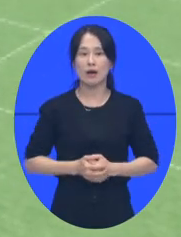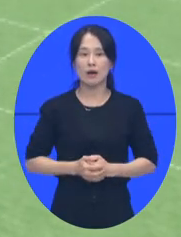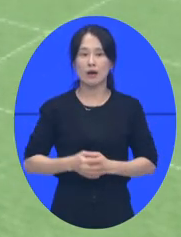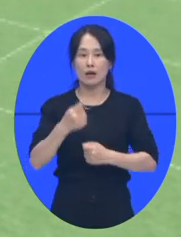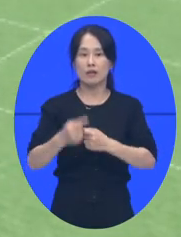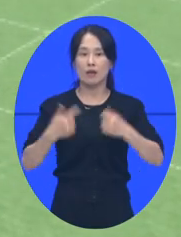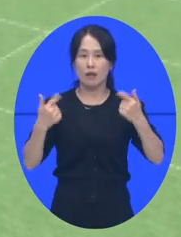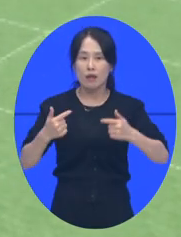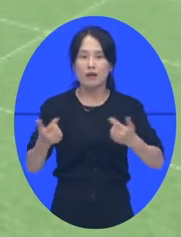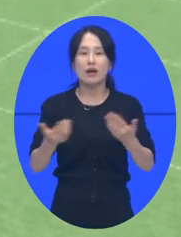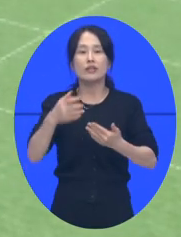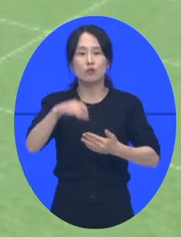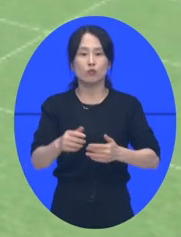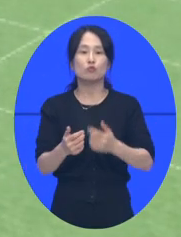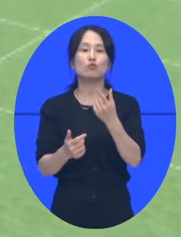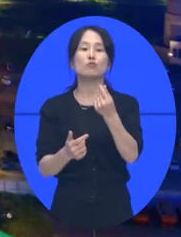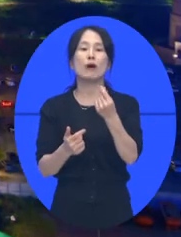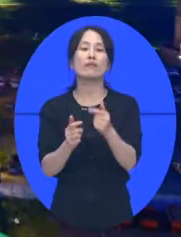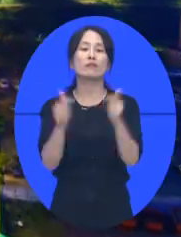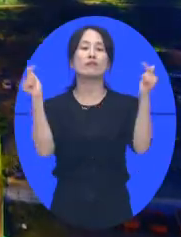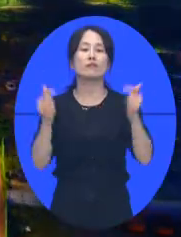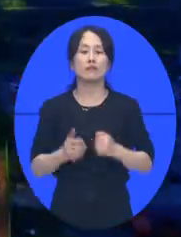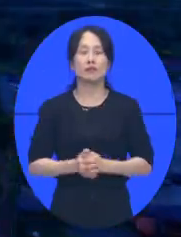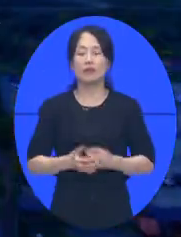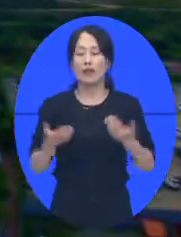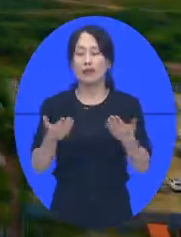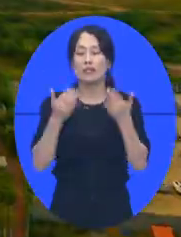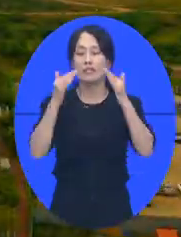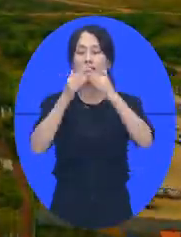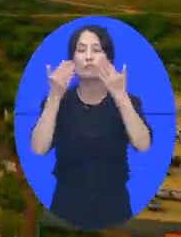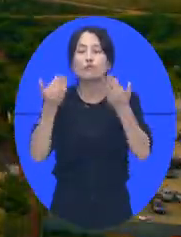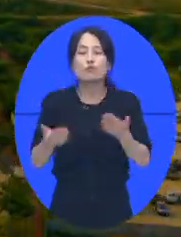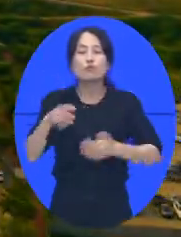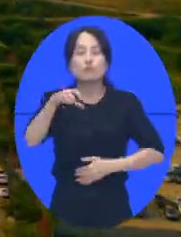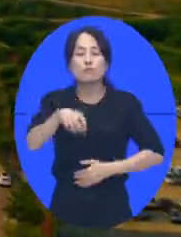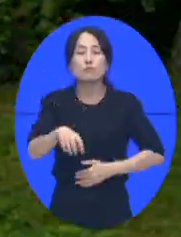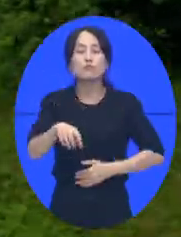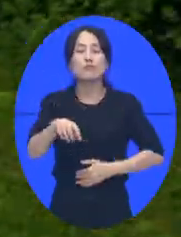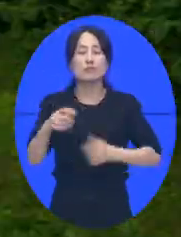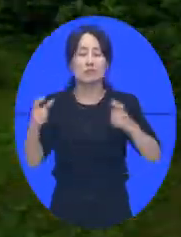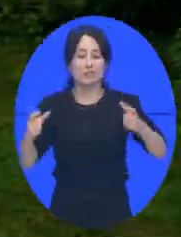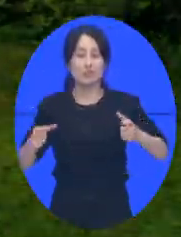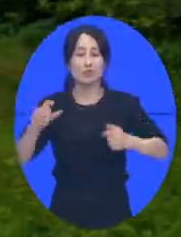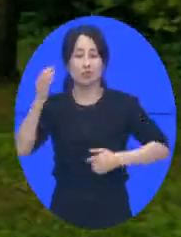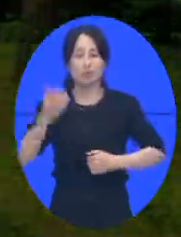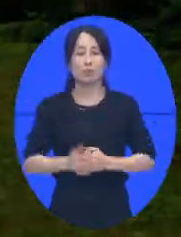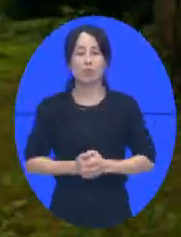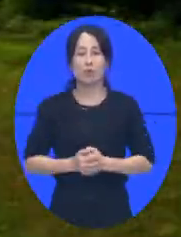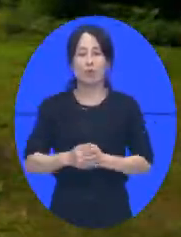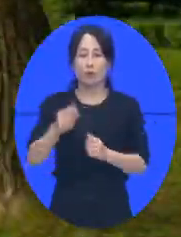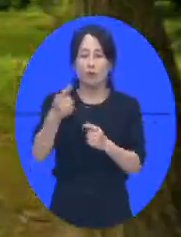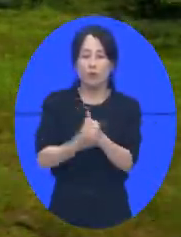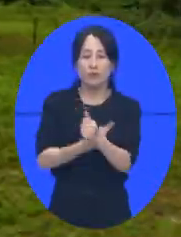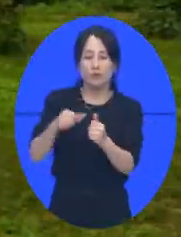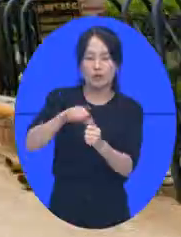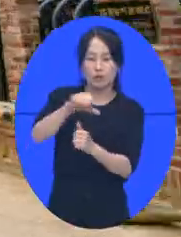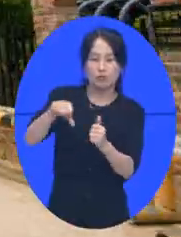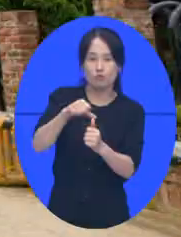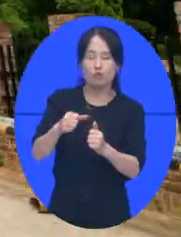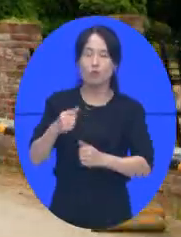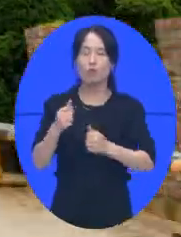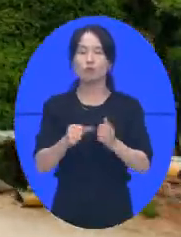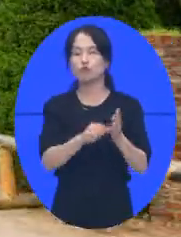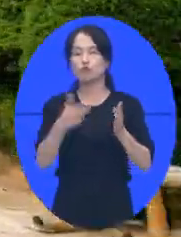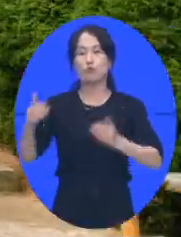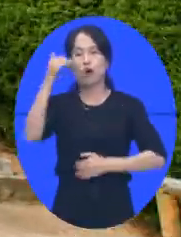해마다 6만 개 일자리가 늘어납니다. 일가 집, 취미 있는 자족 도시는 물론 생태 관광 자원 개발로 세계적인 명소